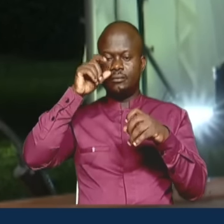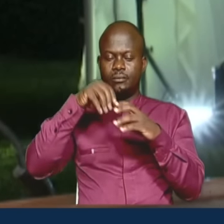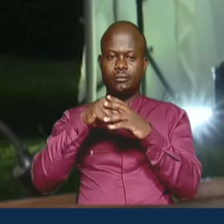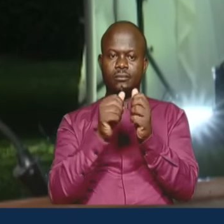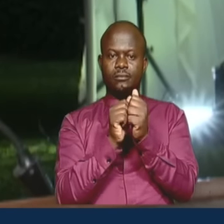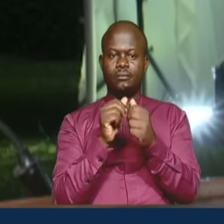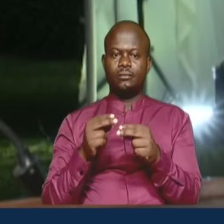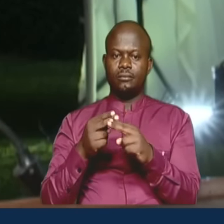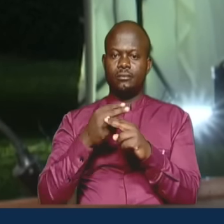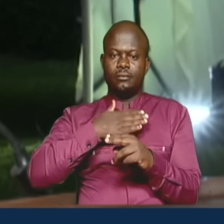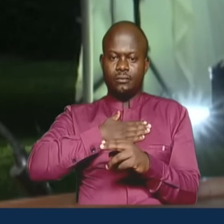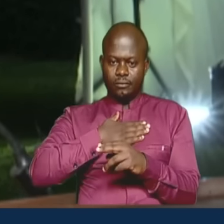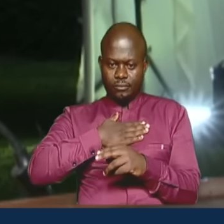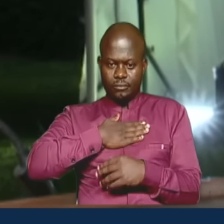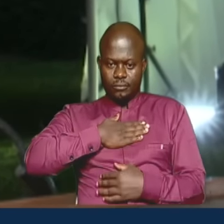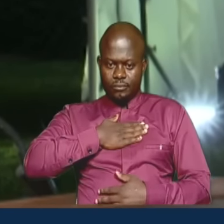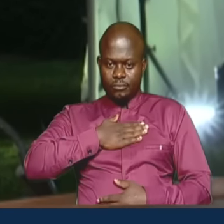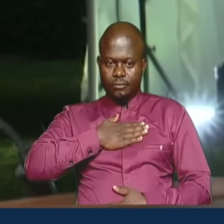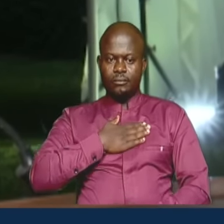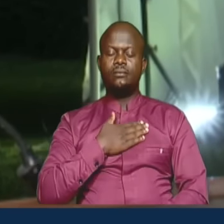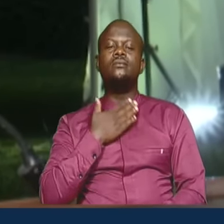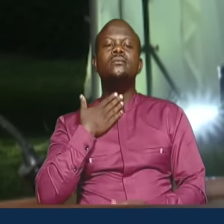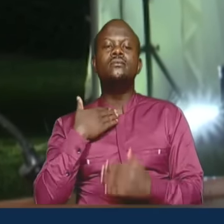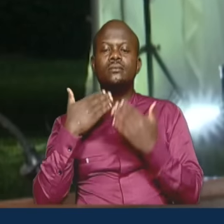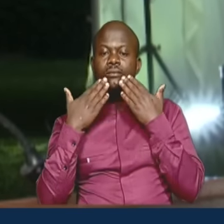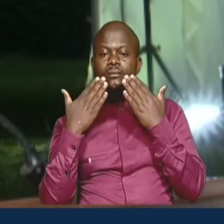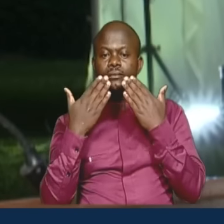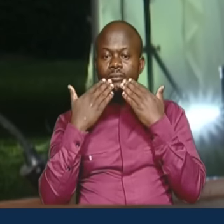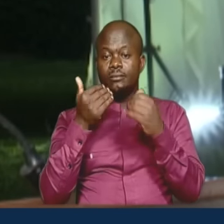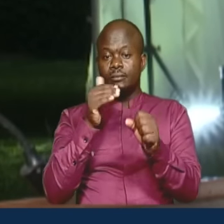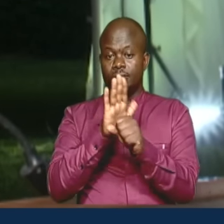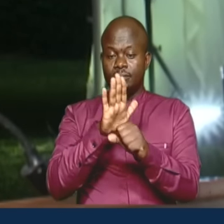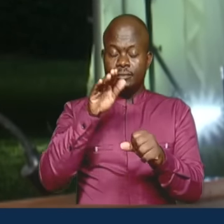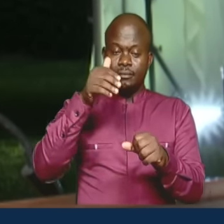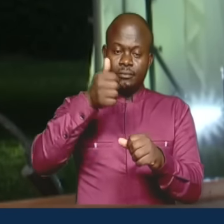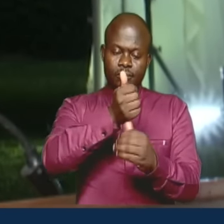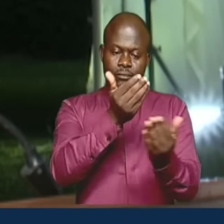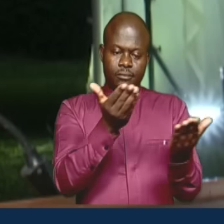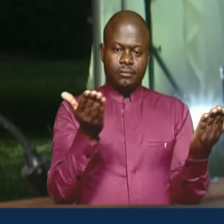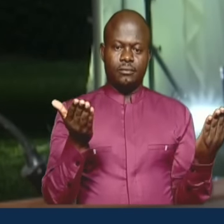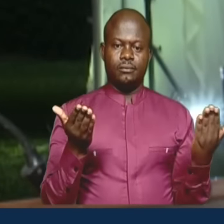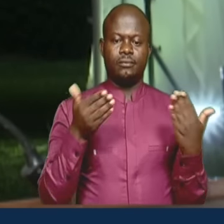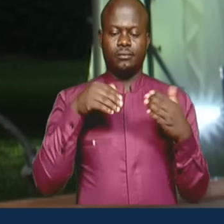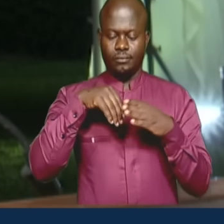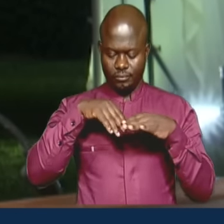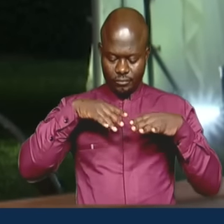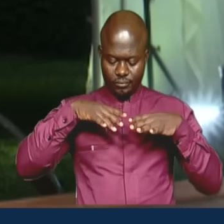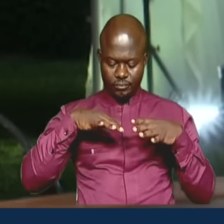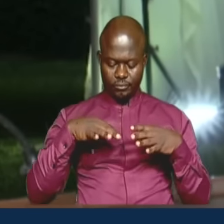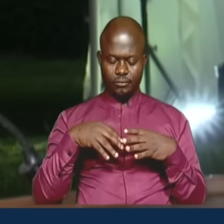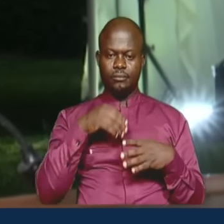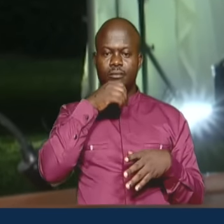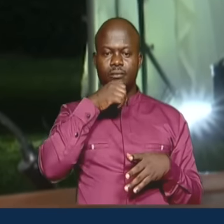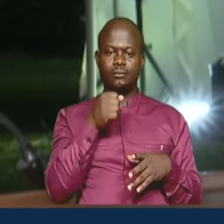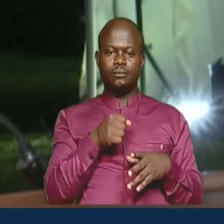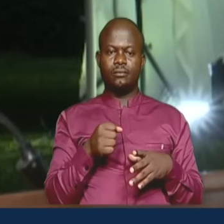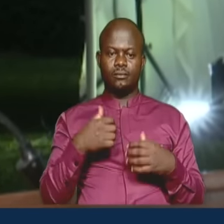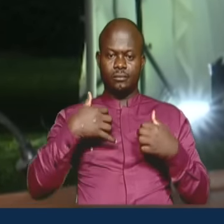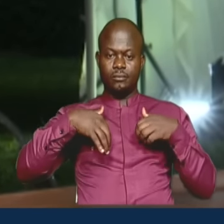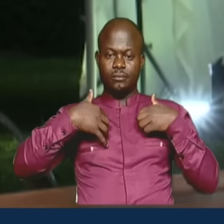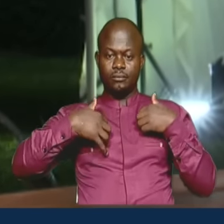izina ryanjye bwite ndashaka gushimira cyane mwe mwese mwashyizwe mu kiruhuko cy'izabukuru